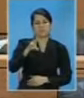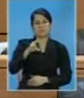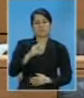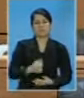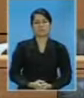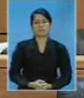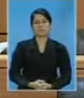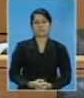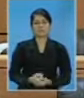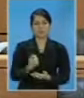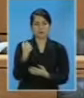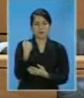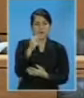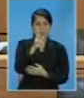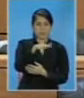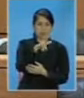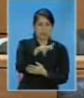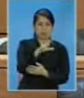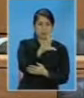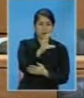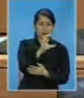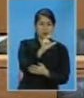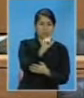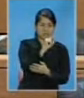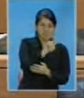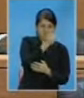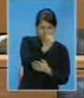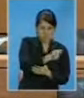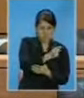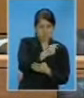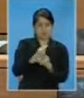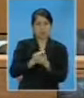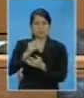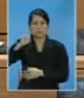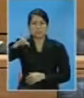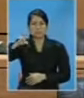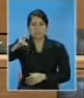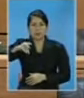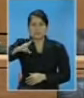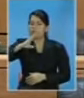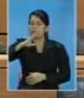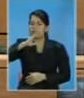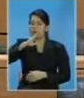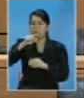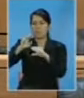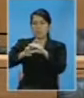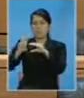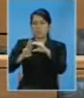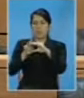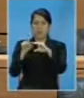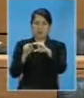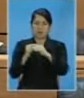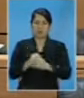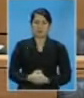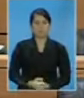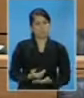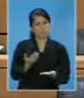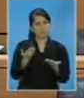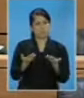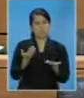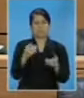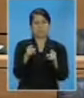นว่า 3,520 ตัวกับ 7,000 ตัวซึ่งเป็นกล้องอำพรางที่ไหนเขาก็